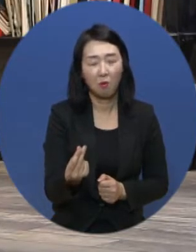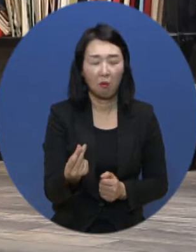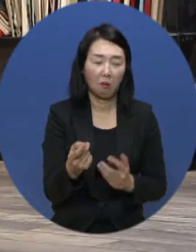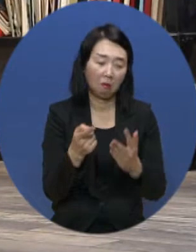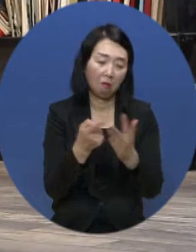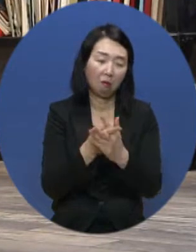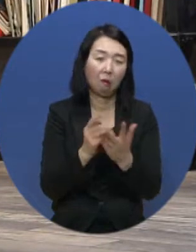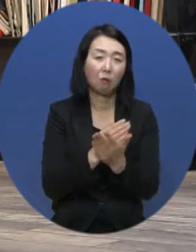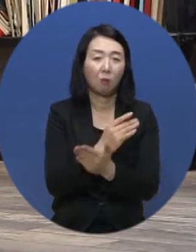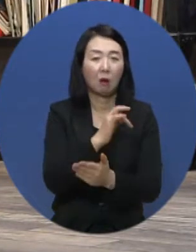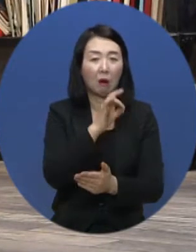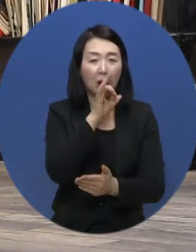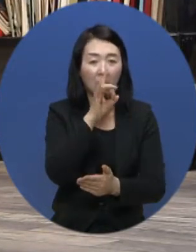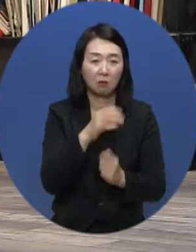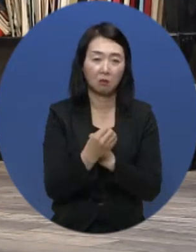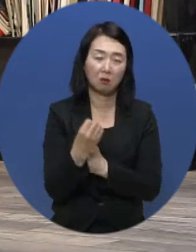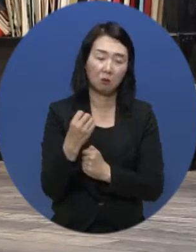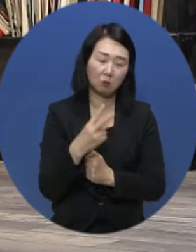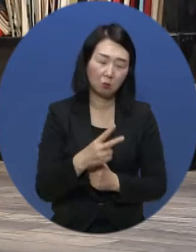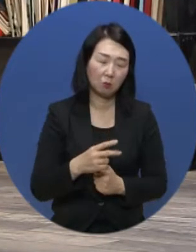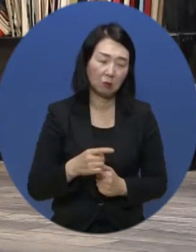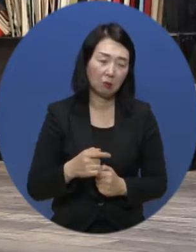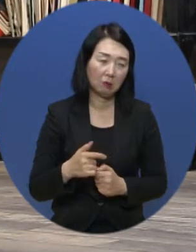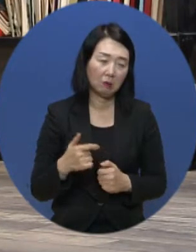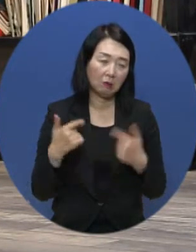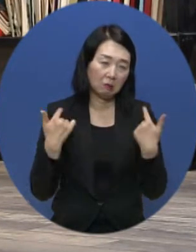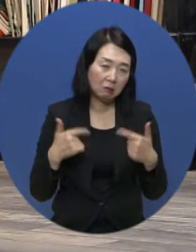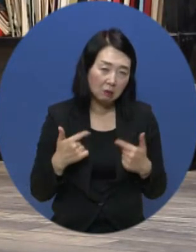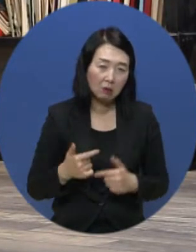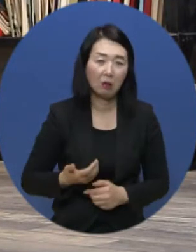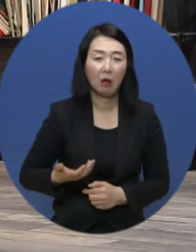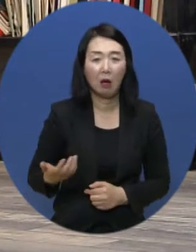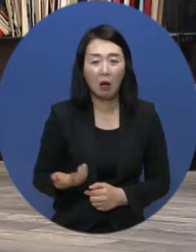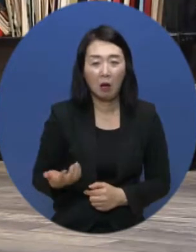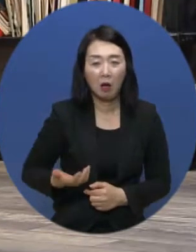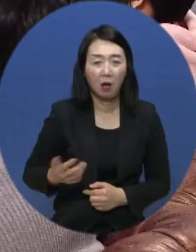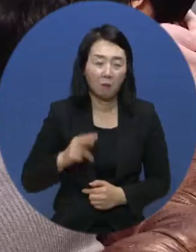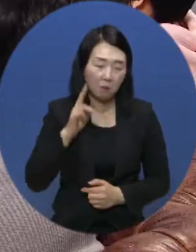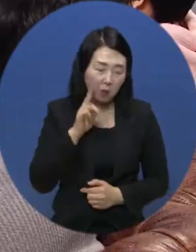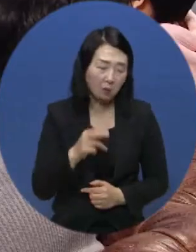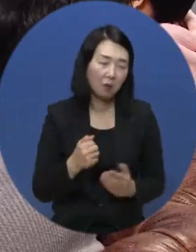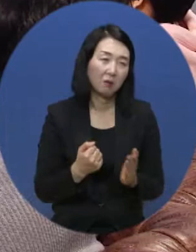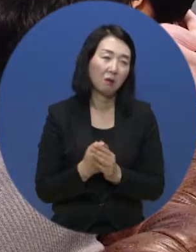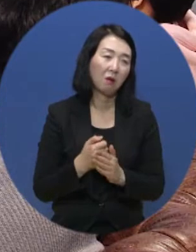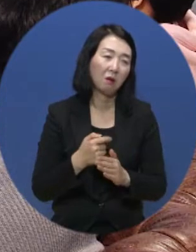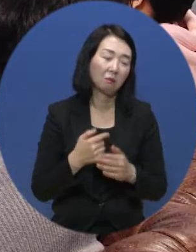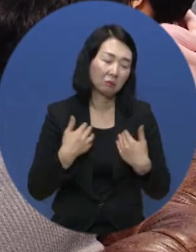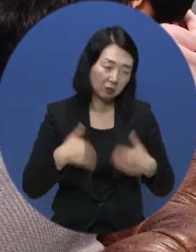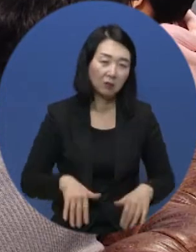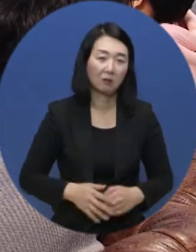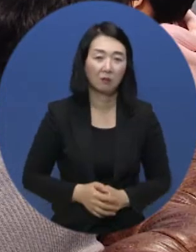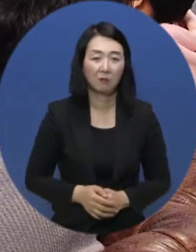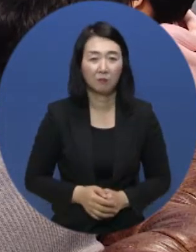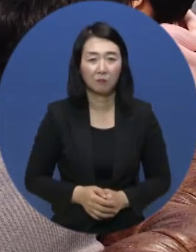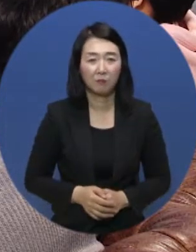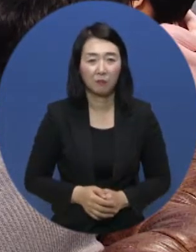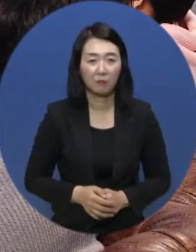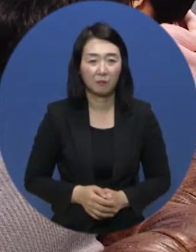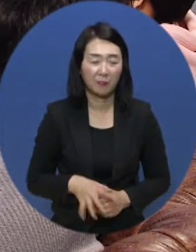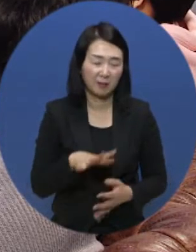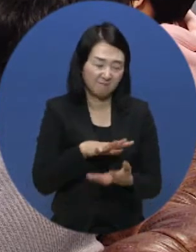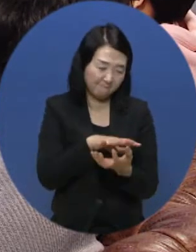통증, 뭐 이런 것들이 저를 많이 지치게 했던 것 같습니다. 이를 악물고 재활을